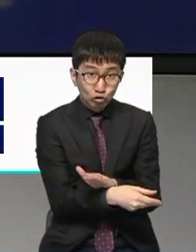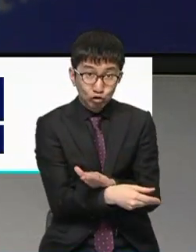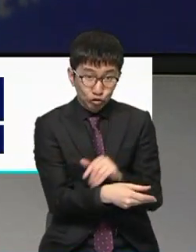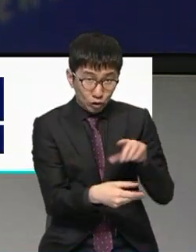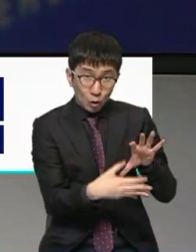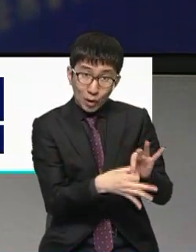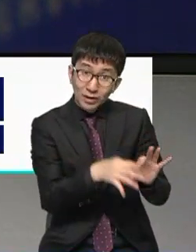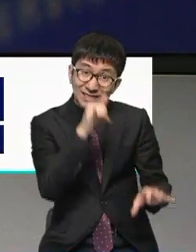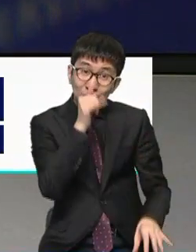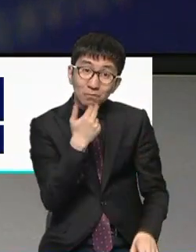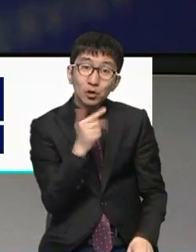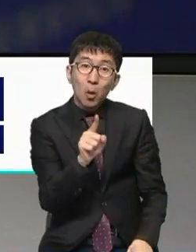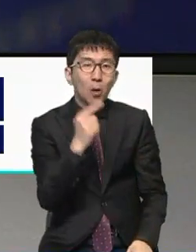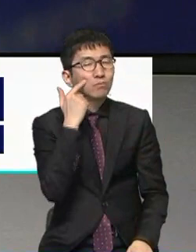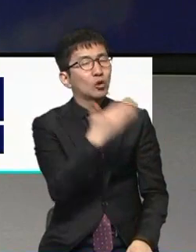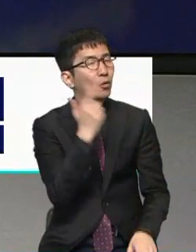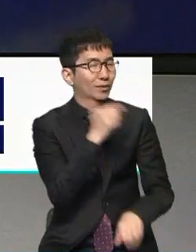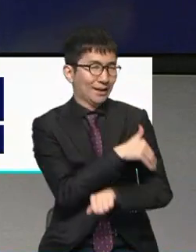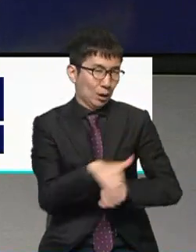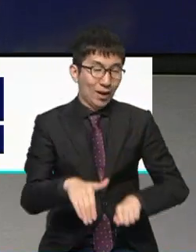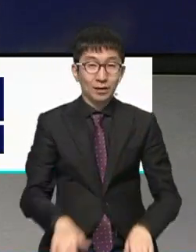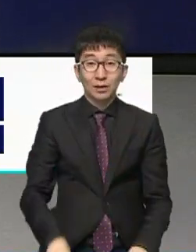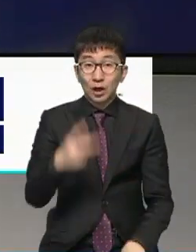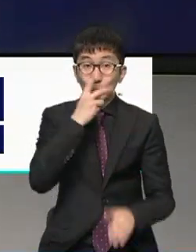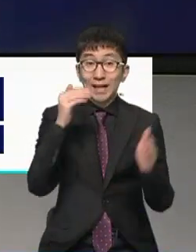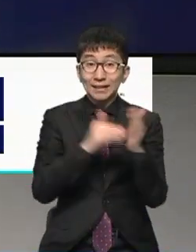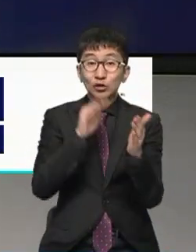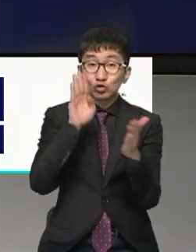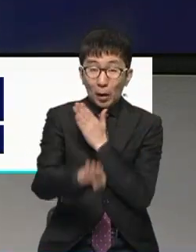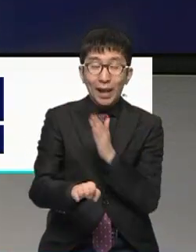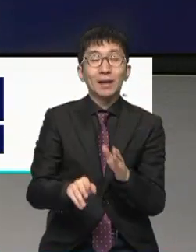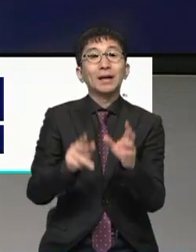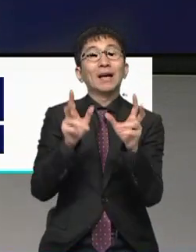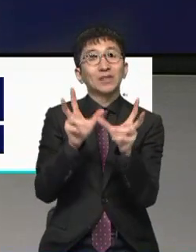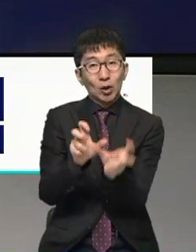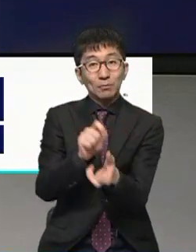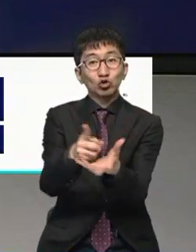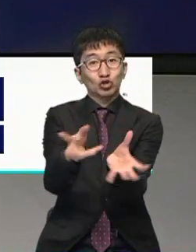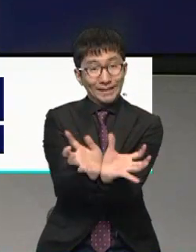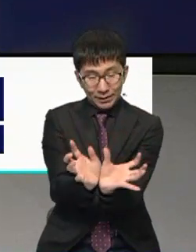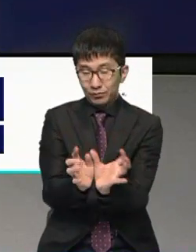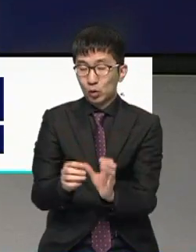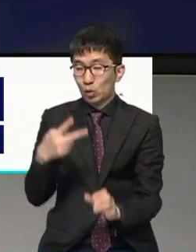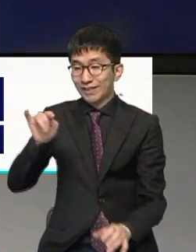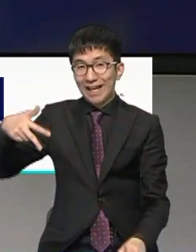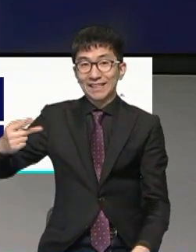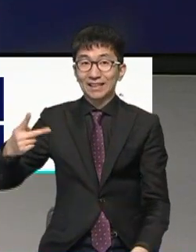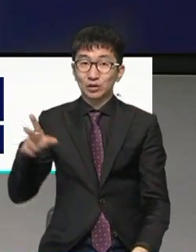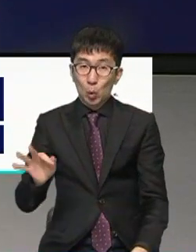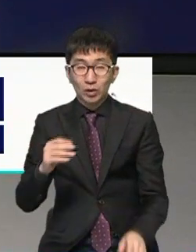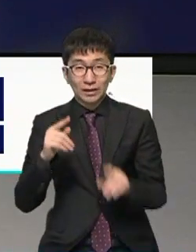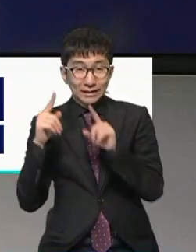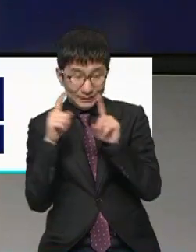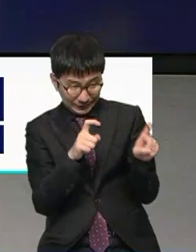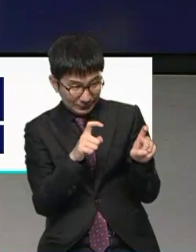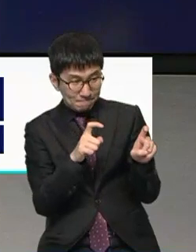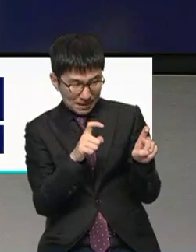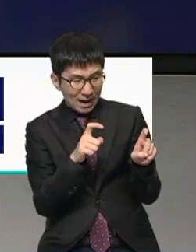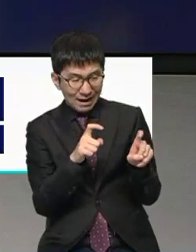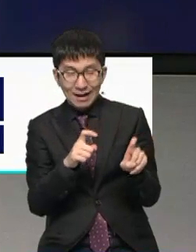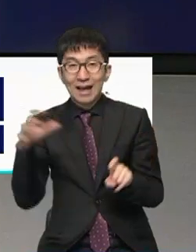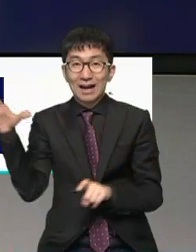관련 여부까지 물어보겠다는 계획입니다. 그리고 조사가 끝나면 곧바로 성남FC와 대장동 의혹을 묶어 이